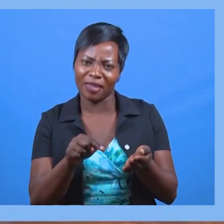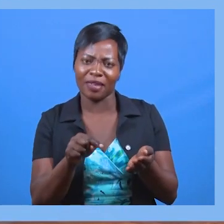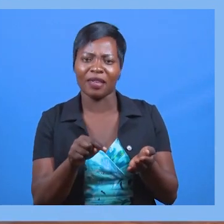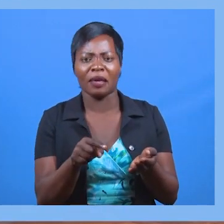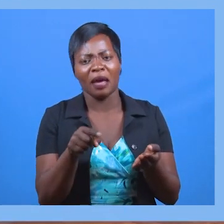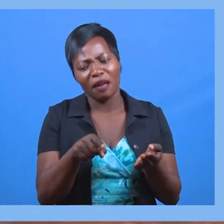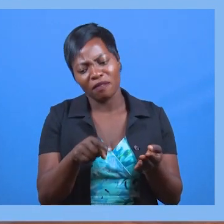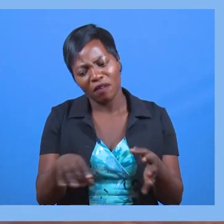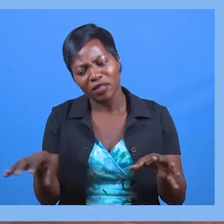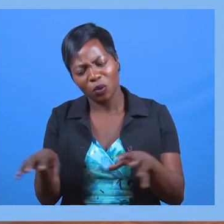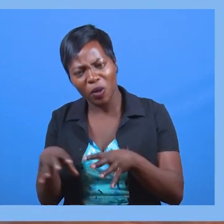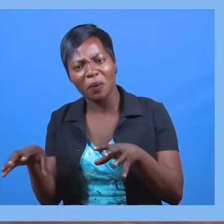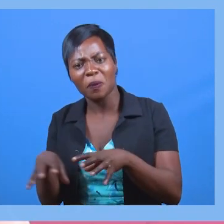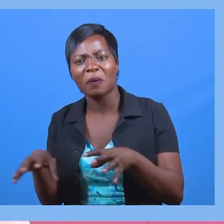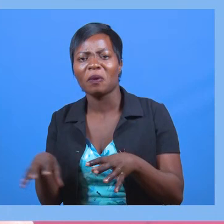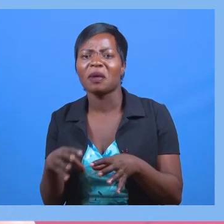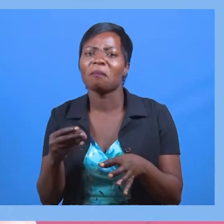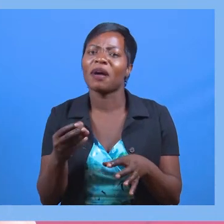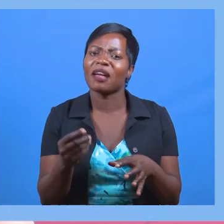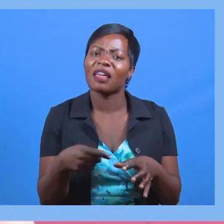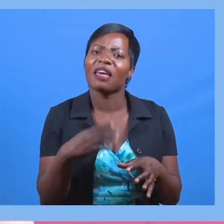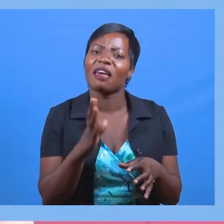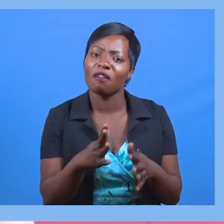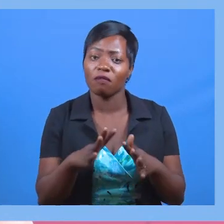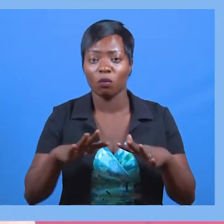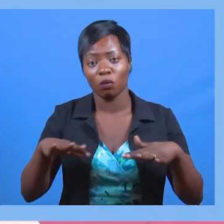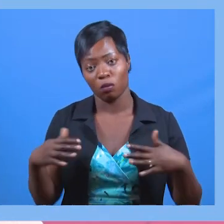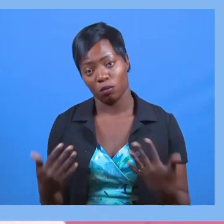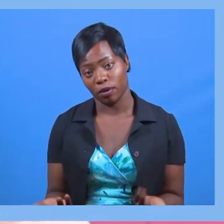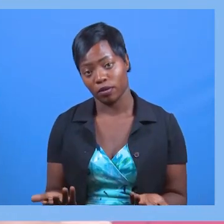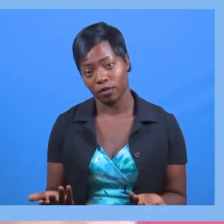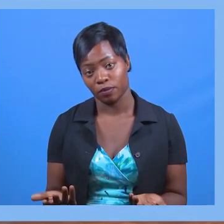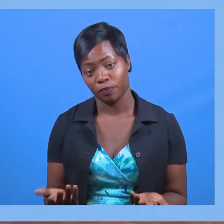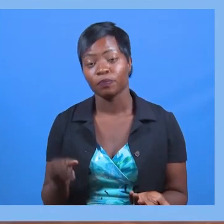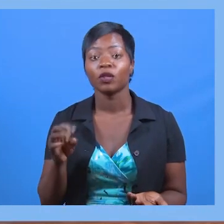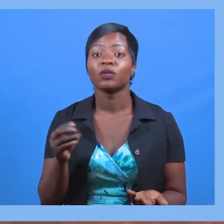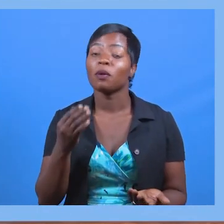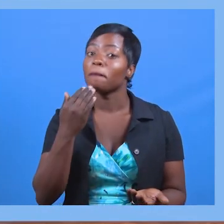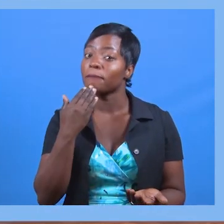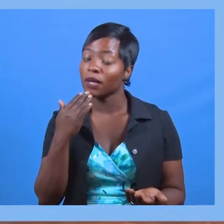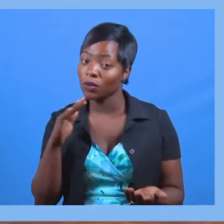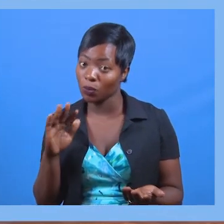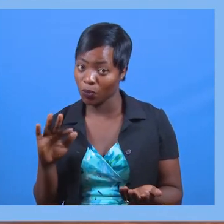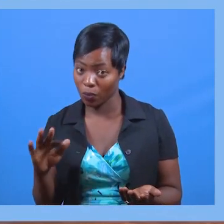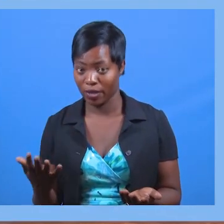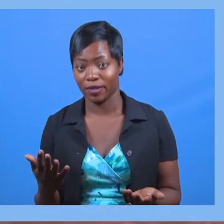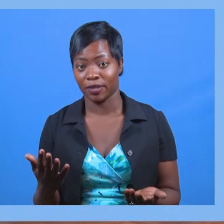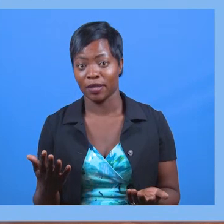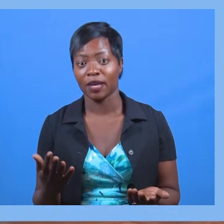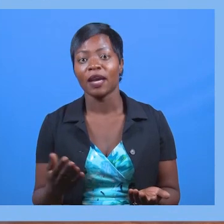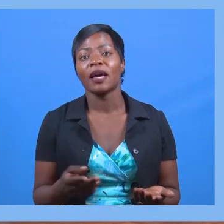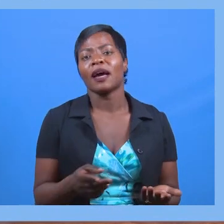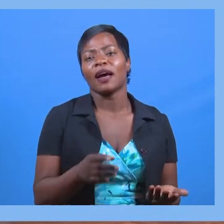kuwana muhoro wakaita sei. Saka muchaona kuti iri rakaraudzira iri